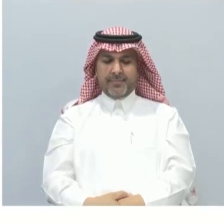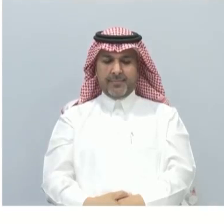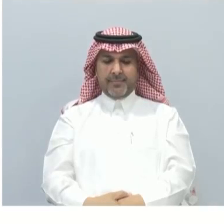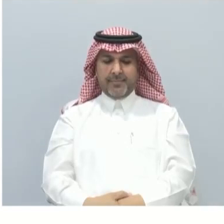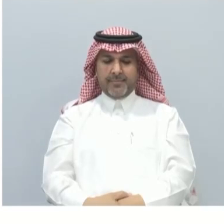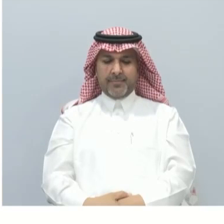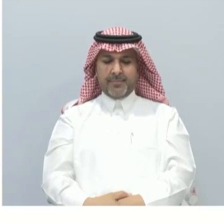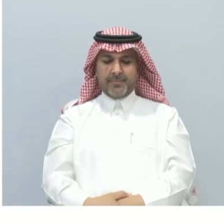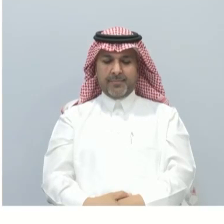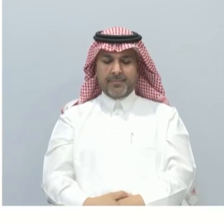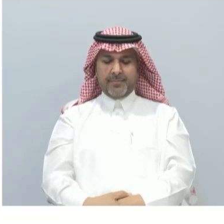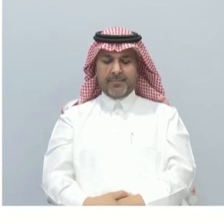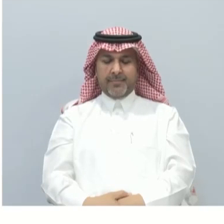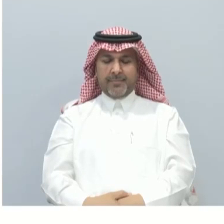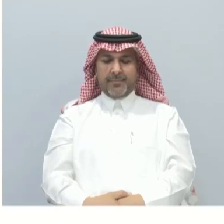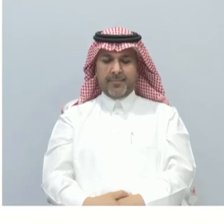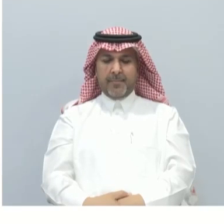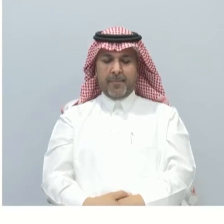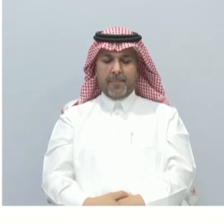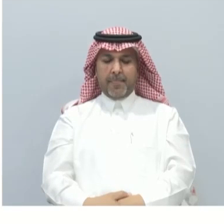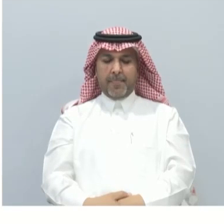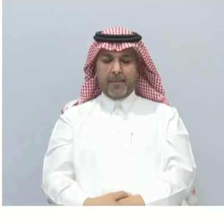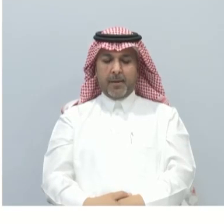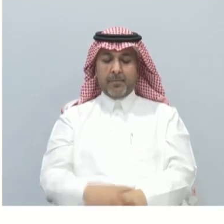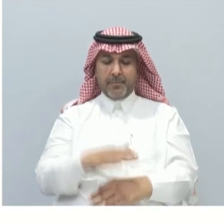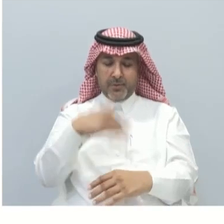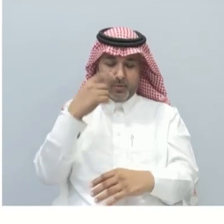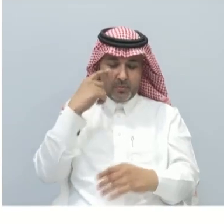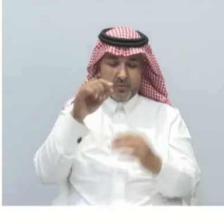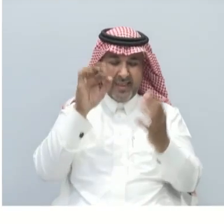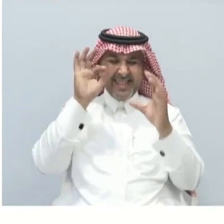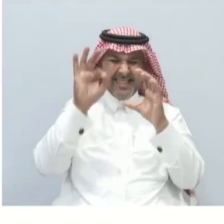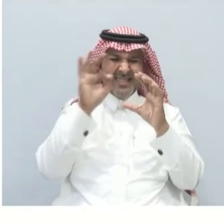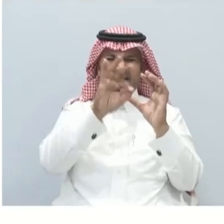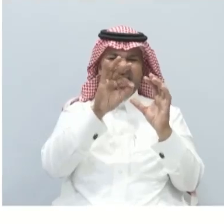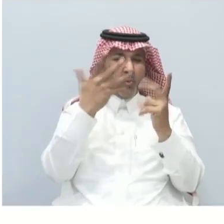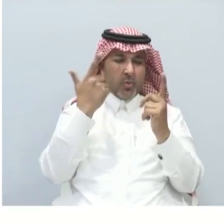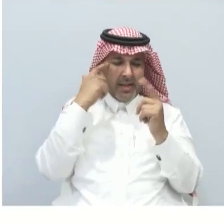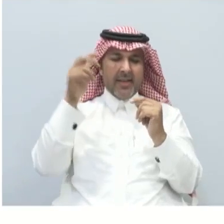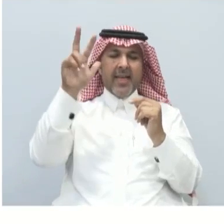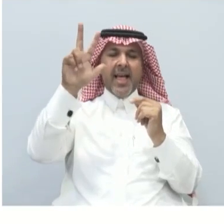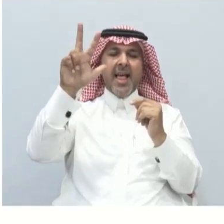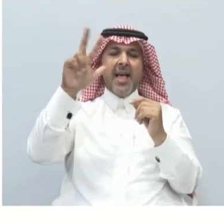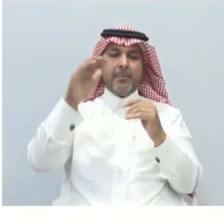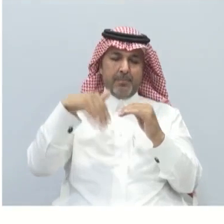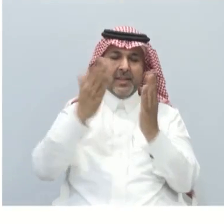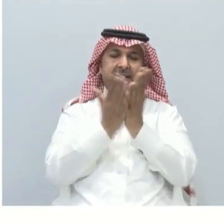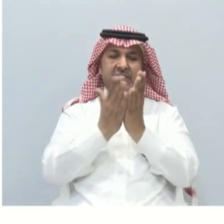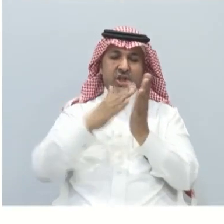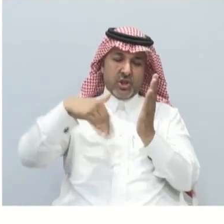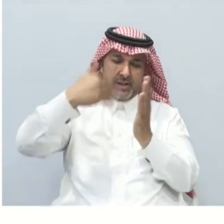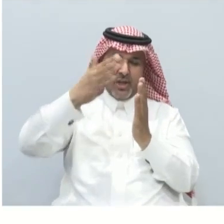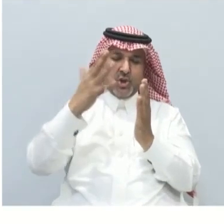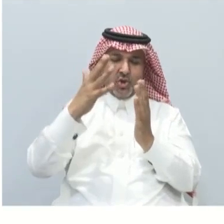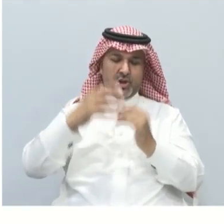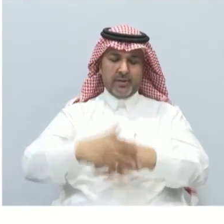لما نتكلم عن حل المعادلات الاسيه ان شاء الله راح نتكلم عن حل المعادلات الاسيه في اللقاء